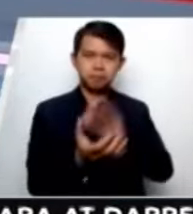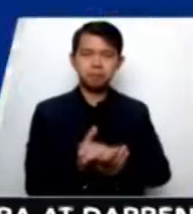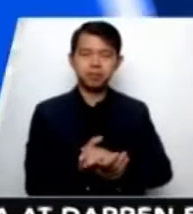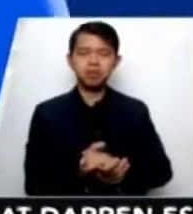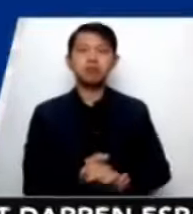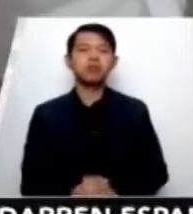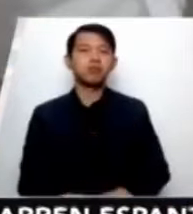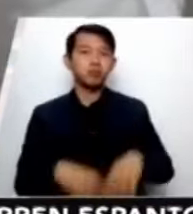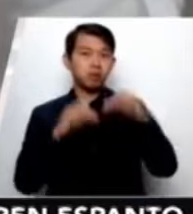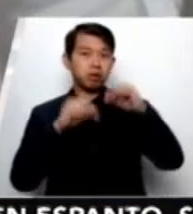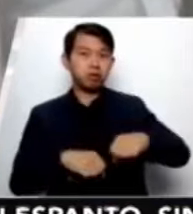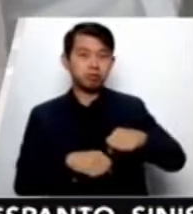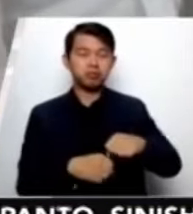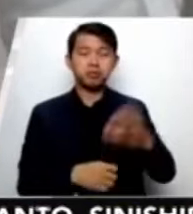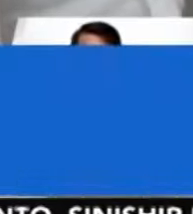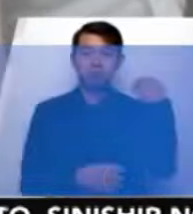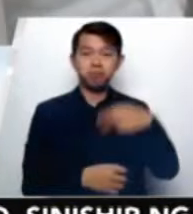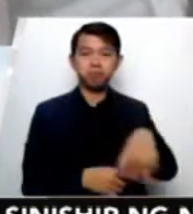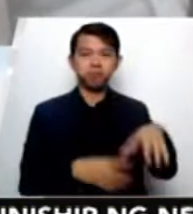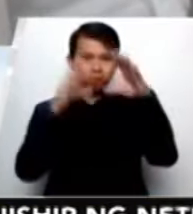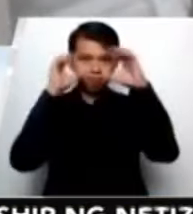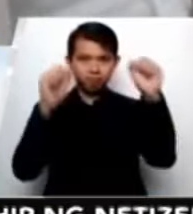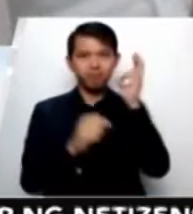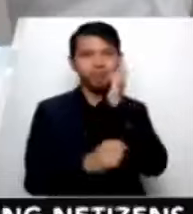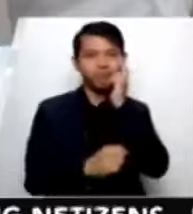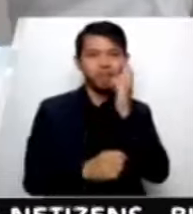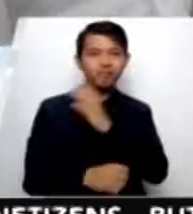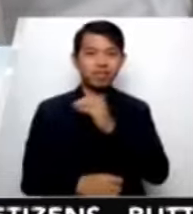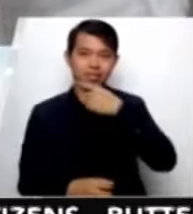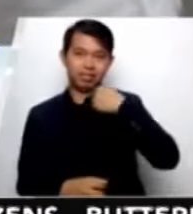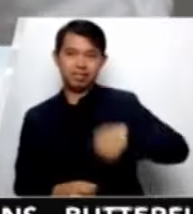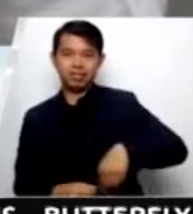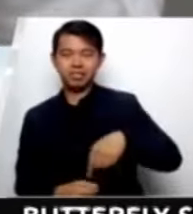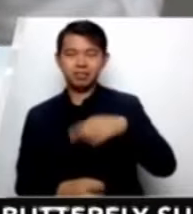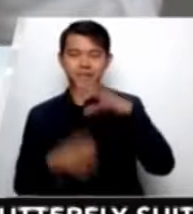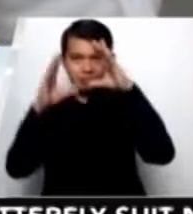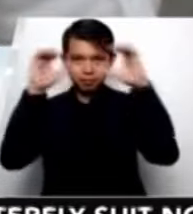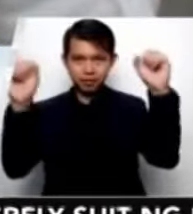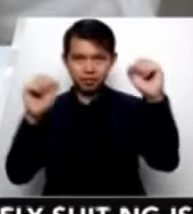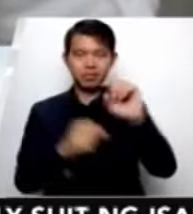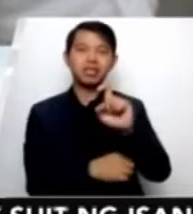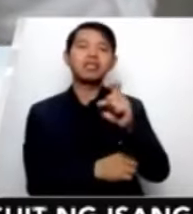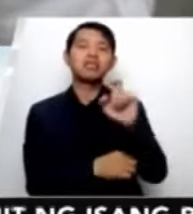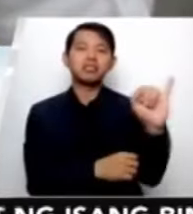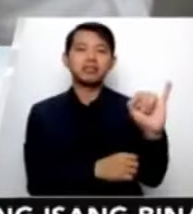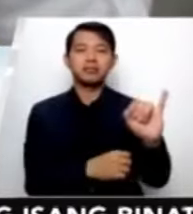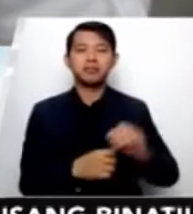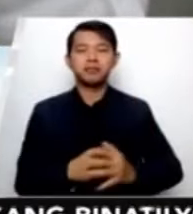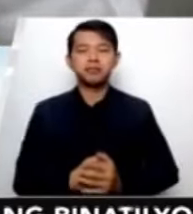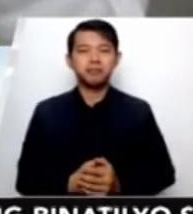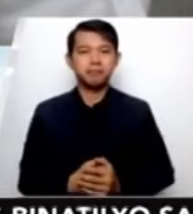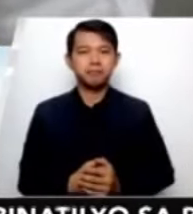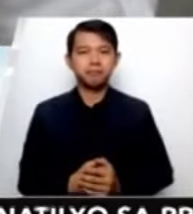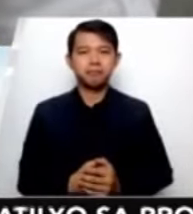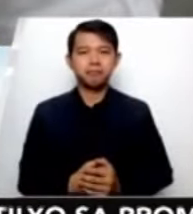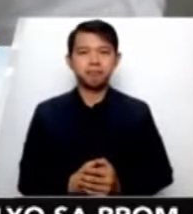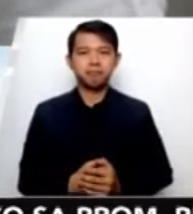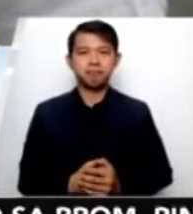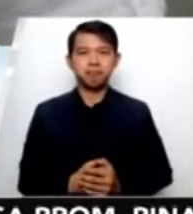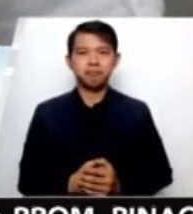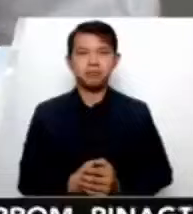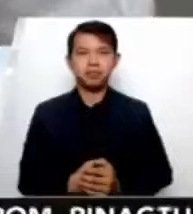Jinping. I am horrified by the idea that we have compromised in through a secret